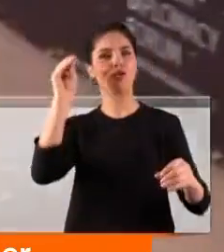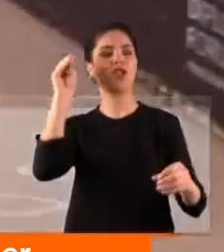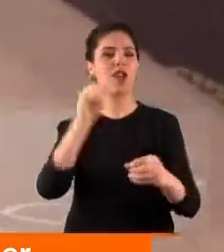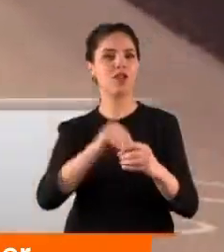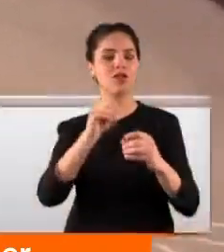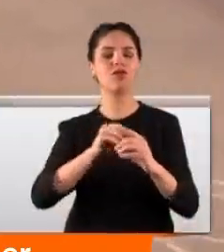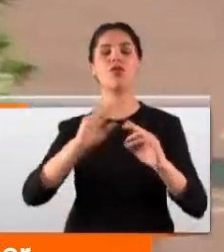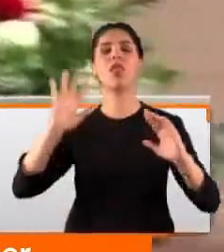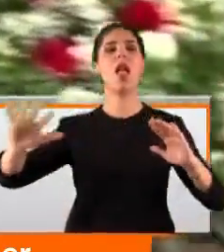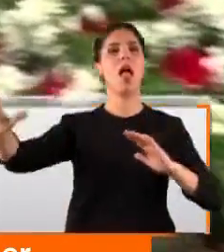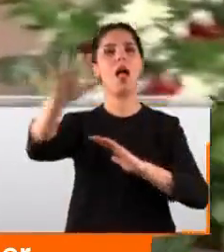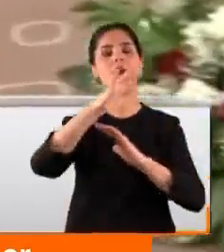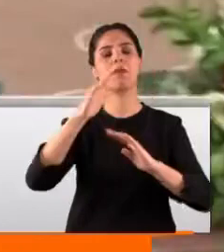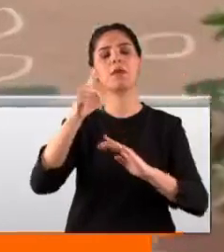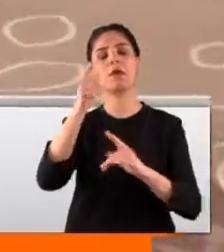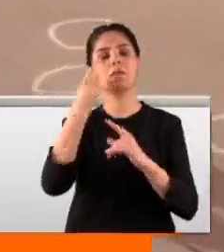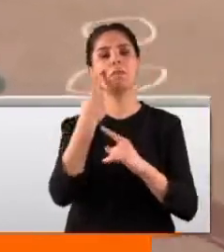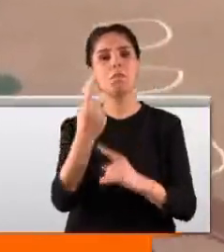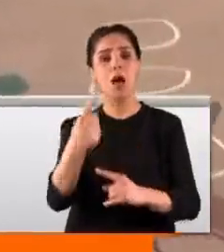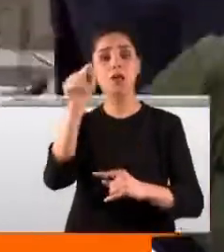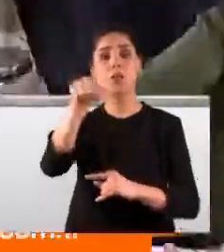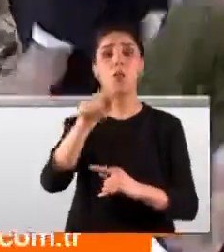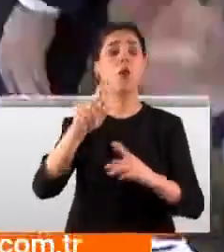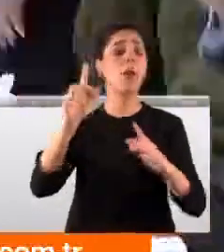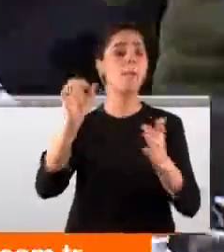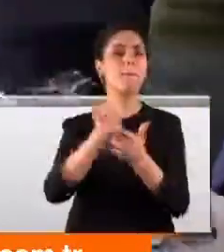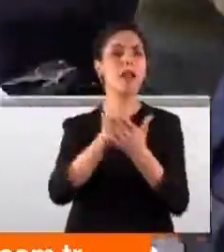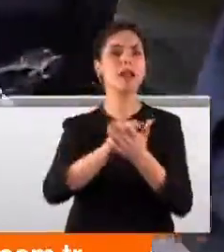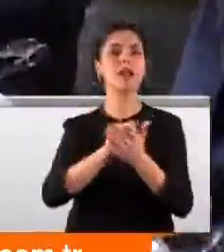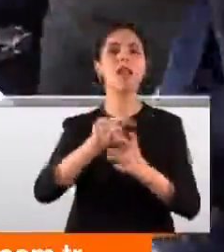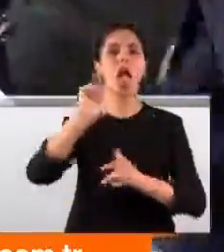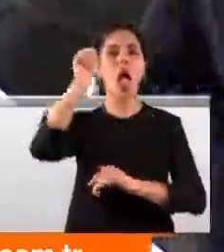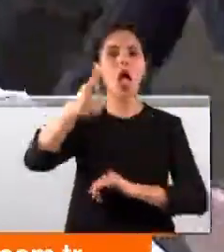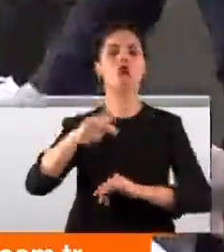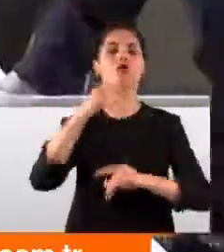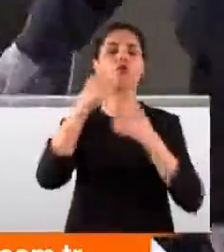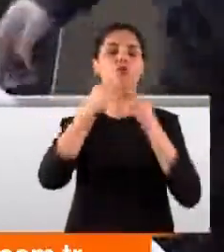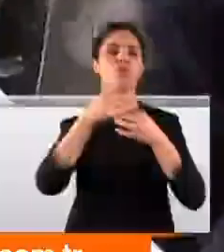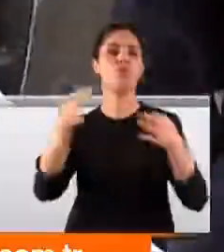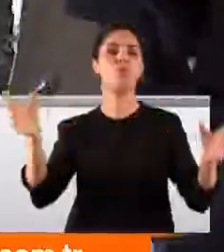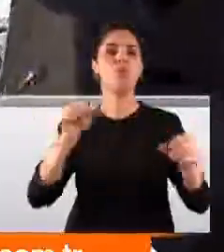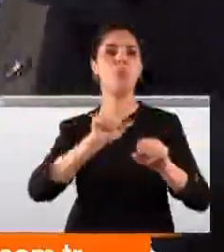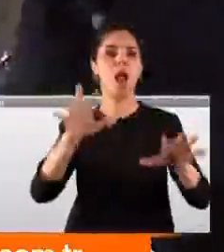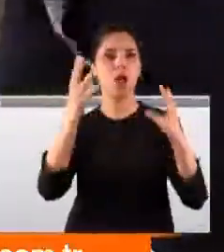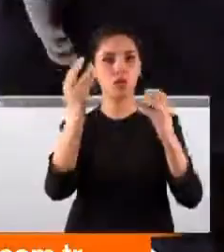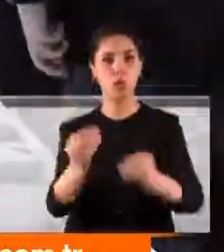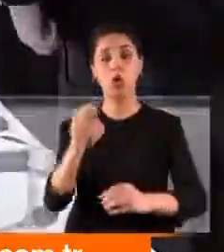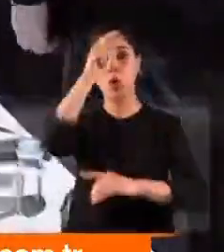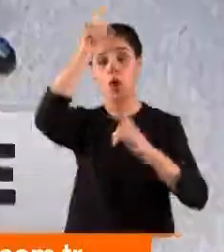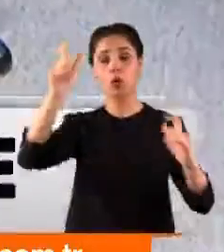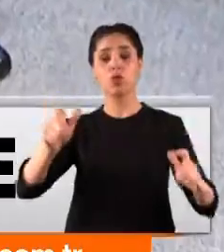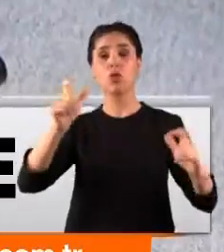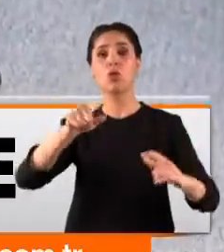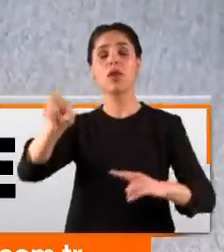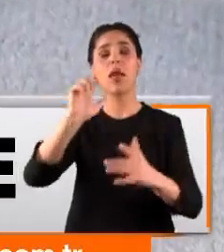verdi, dünya basını hemen her gün Türkiye'yi manşetlerine taşıdı. CNN International, Türkiye'nin arabuluculuk için eşsiz